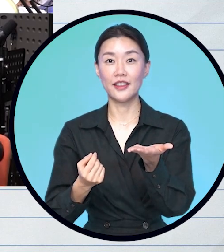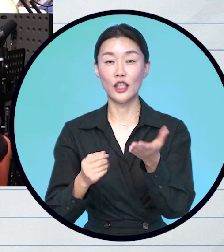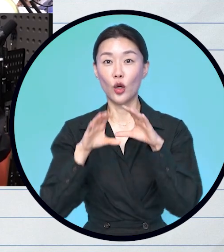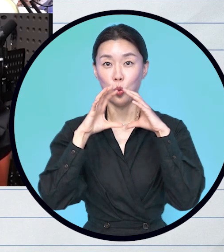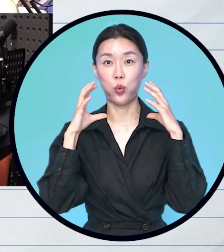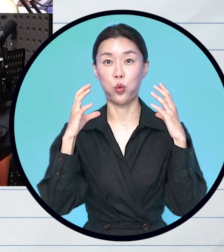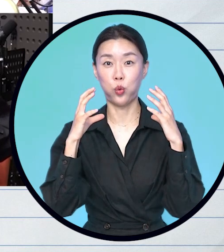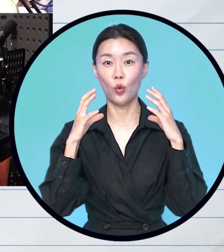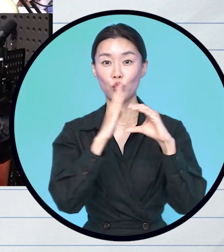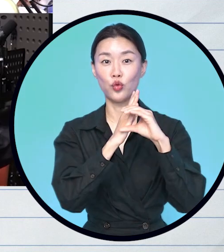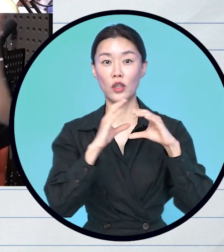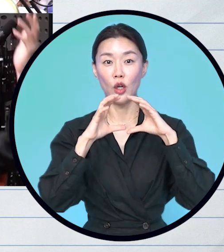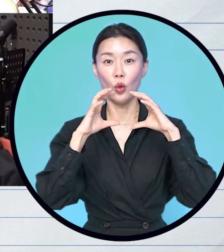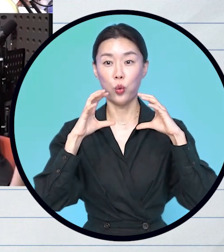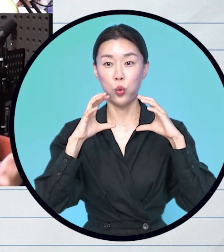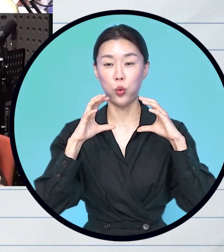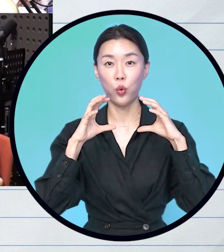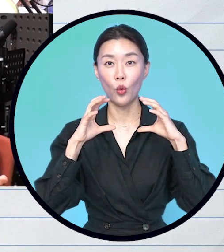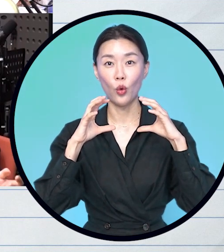불고 계십니다.